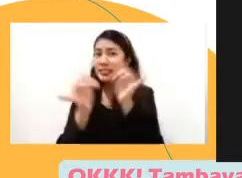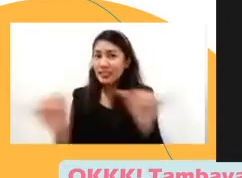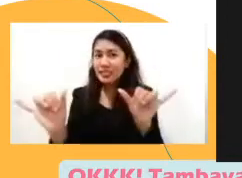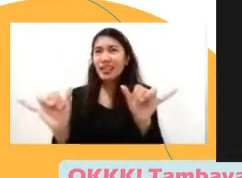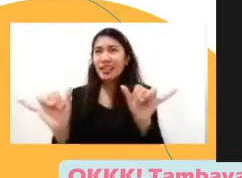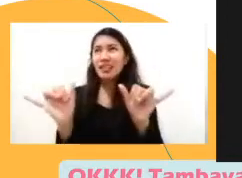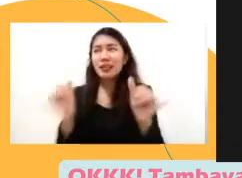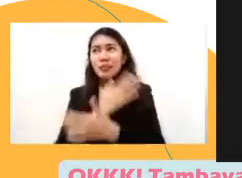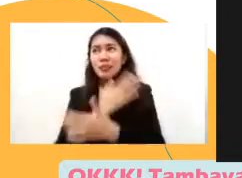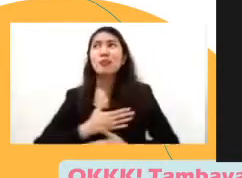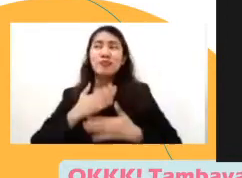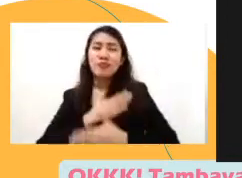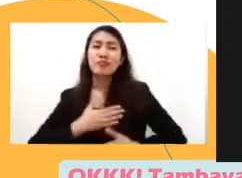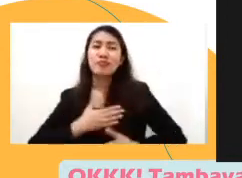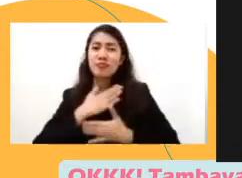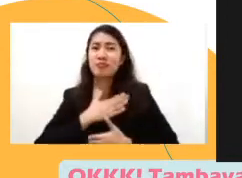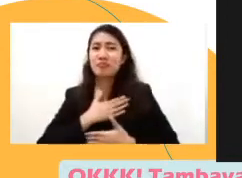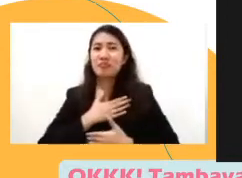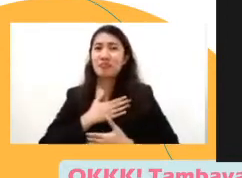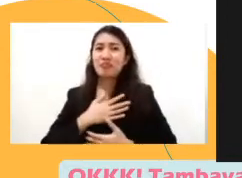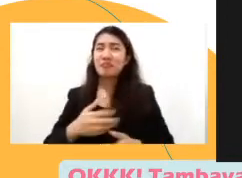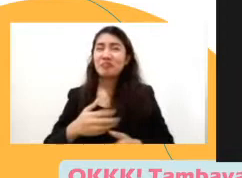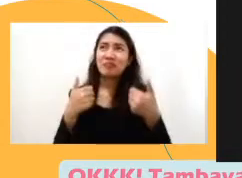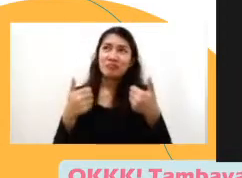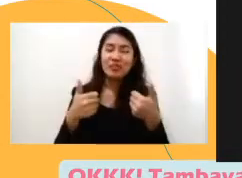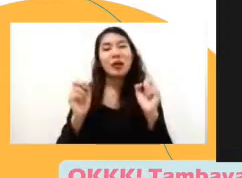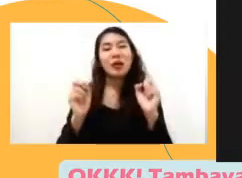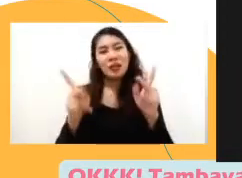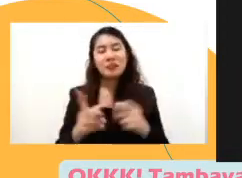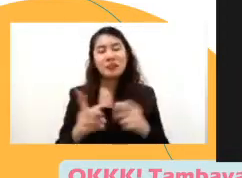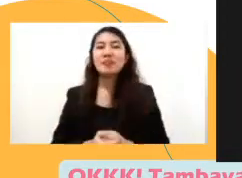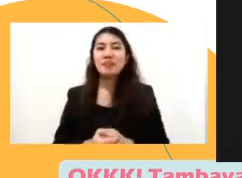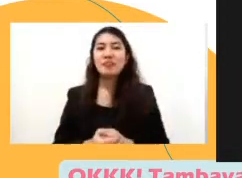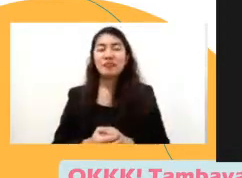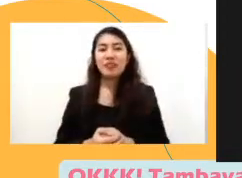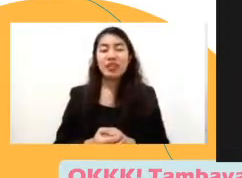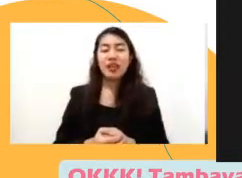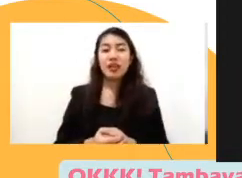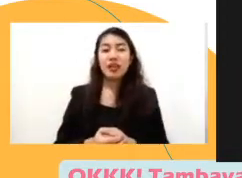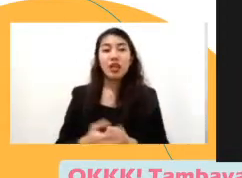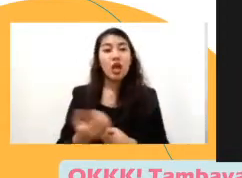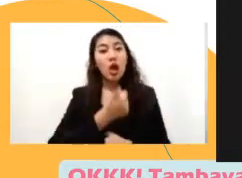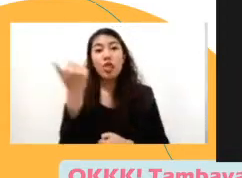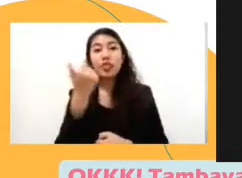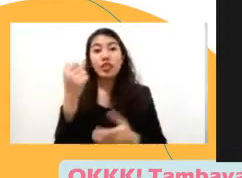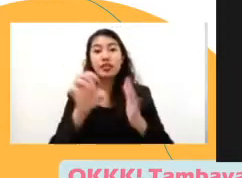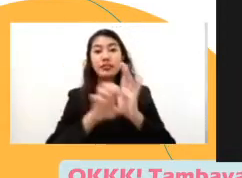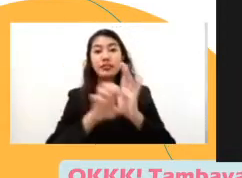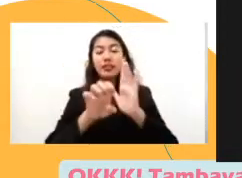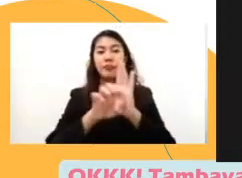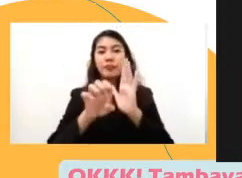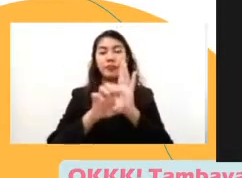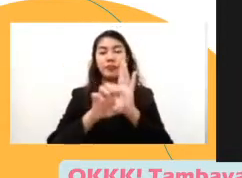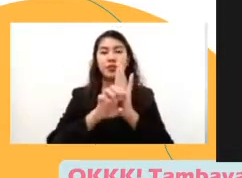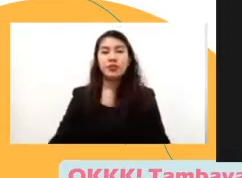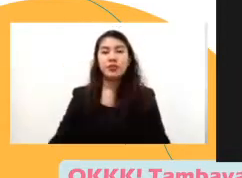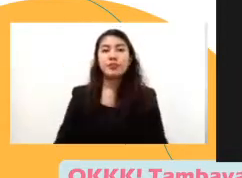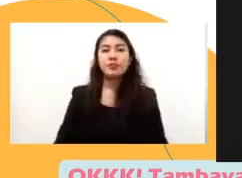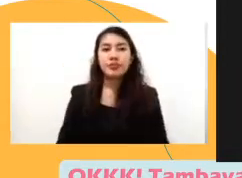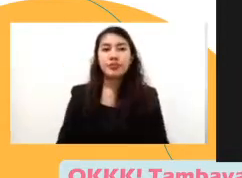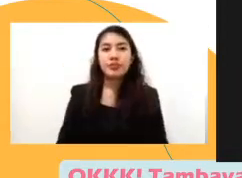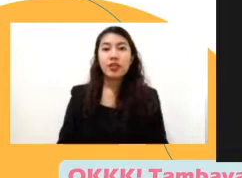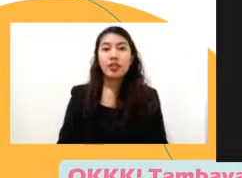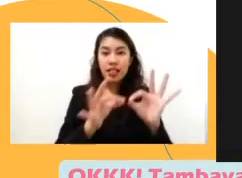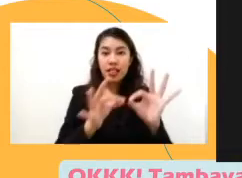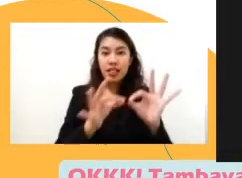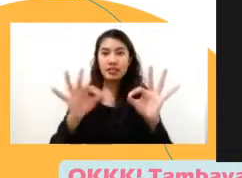kahulugan. Amazing, di ba? At least ako na-amaze. Pero apart from that, ano ba yung mga common themes na dinidiscuss na lyrics? So magbibigay